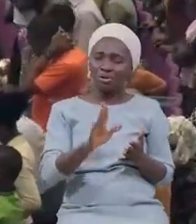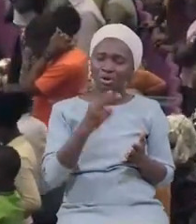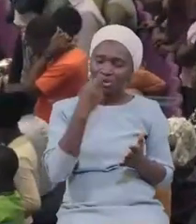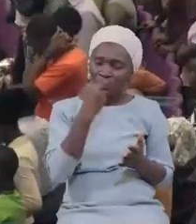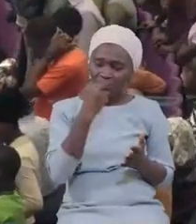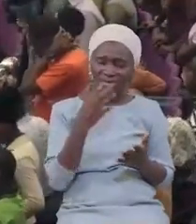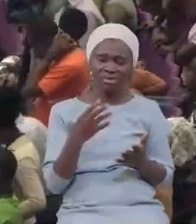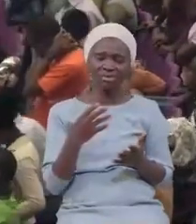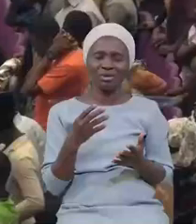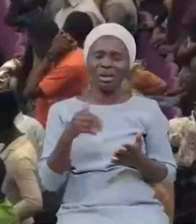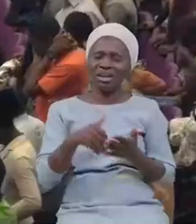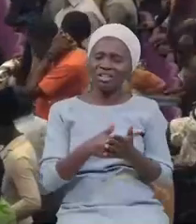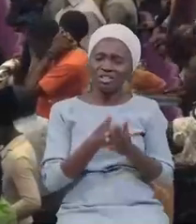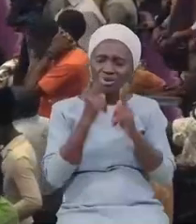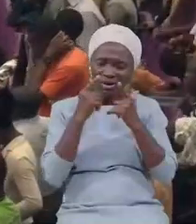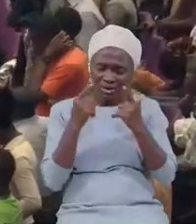une nouvelle langue,